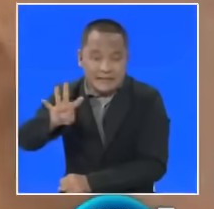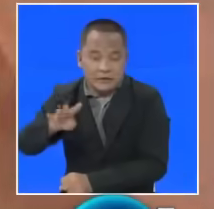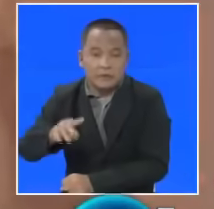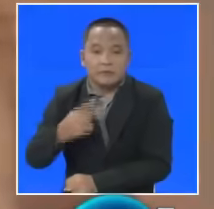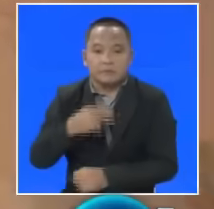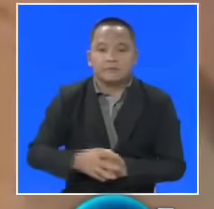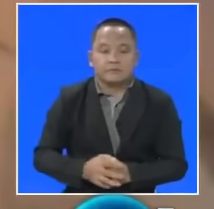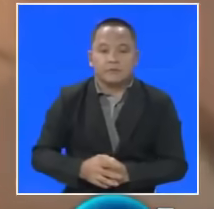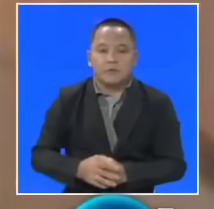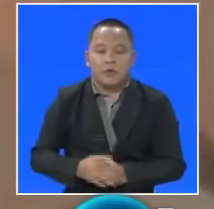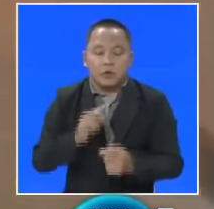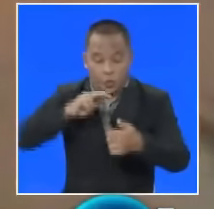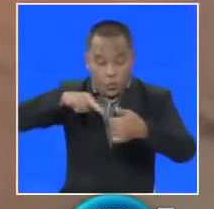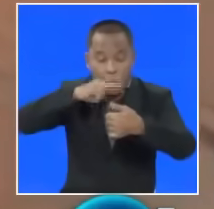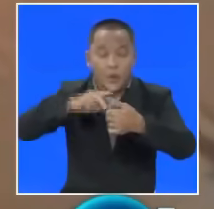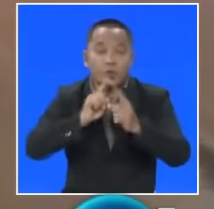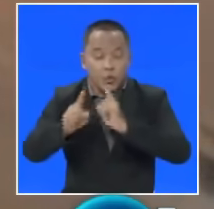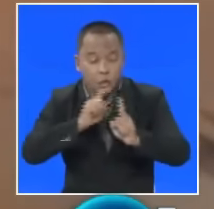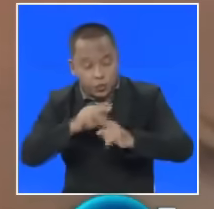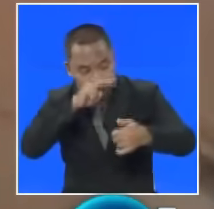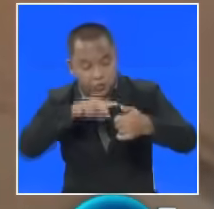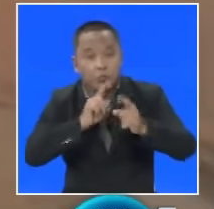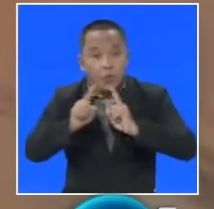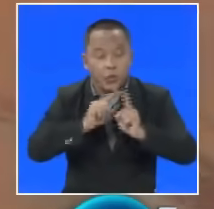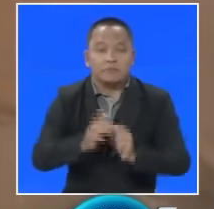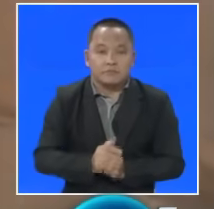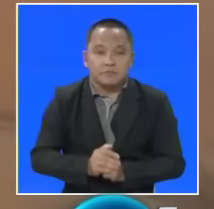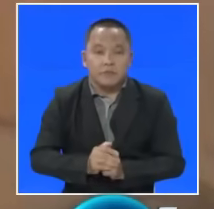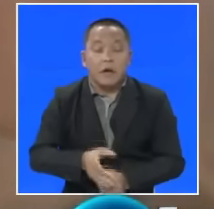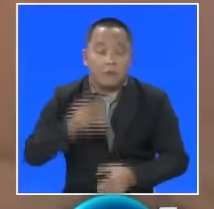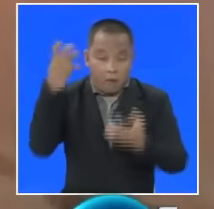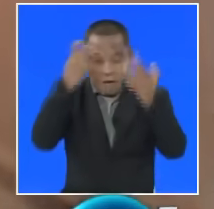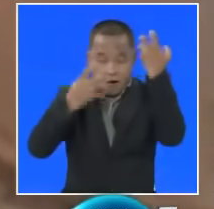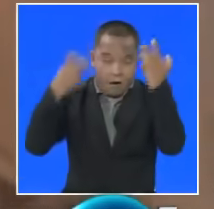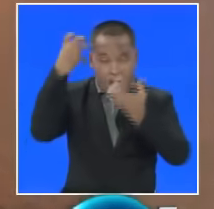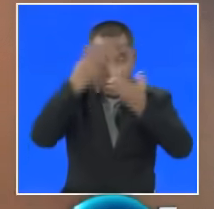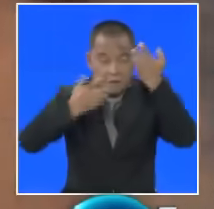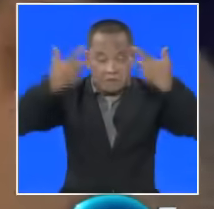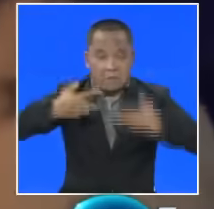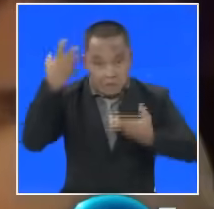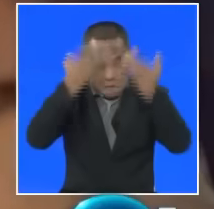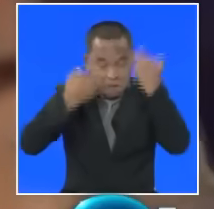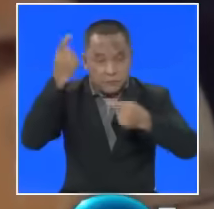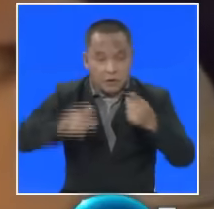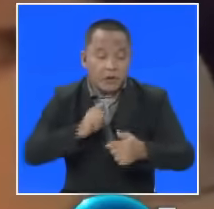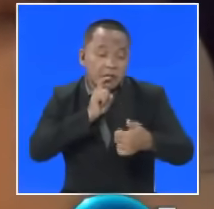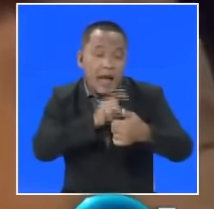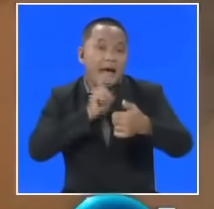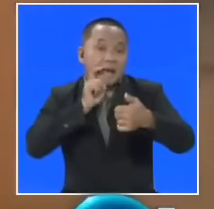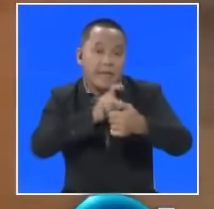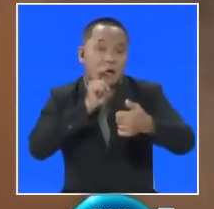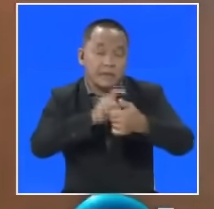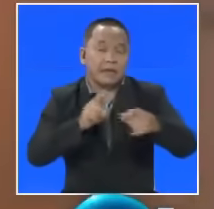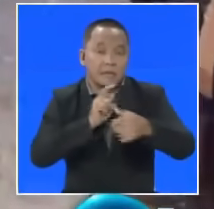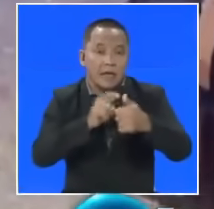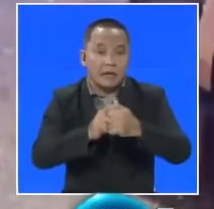โหตอนไปตรวจสอบสภาพแบบนี้เลยคุณผู้ชมเมาแอเลยค่ะเมาหนักมากนะคะสอบสวนในส่